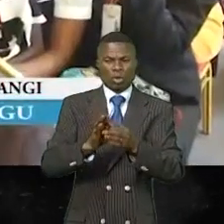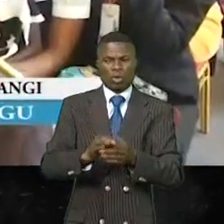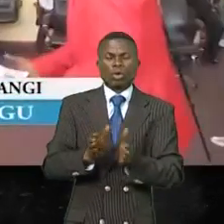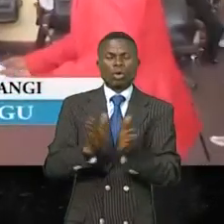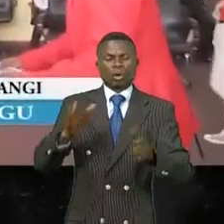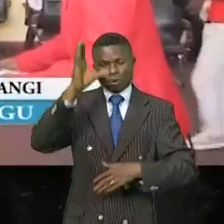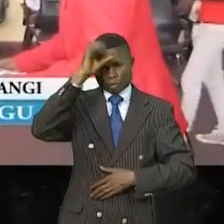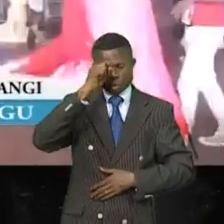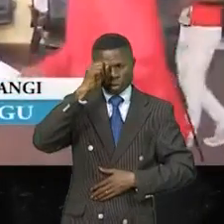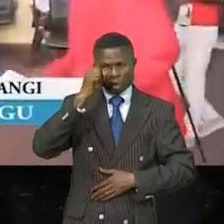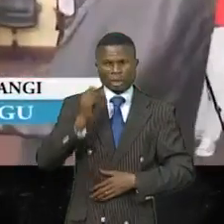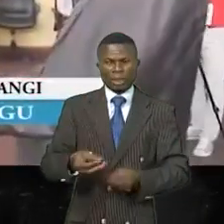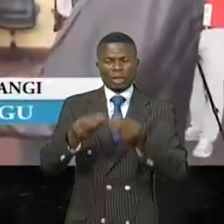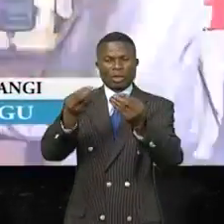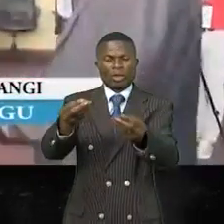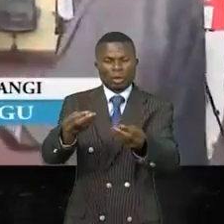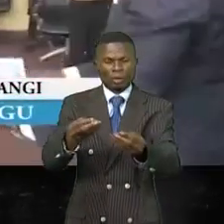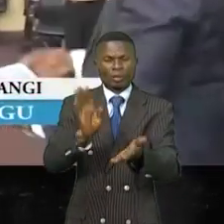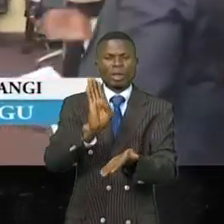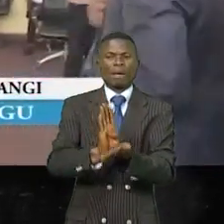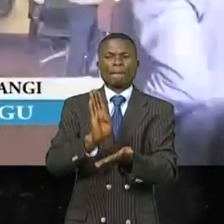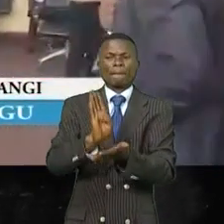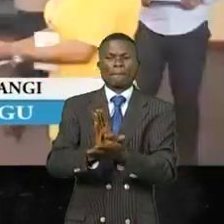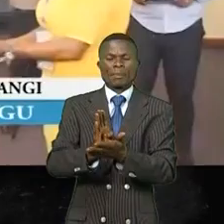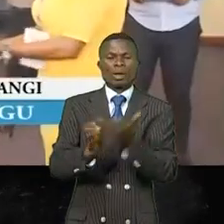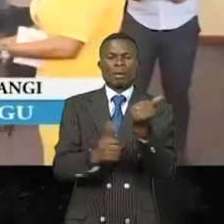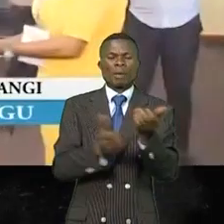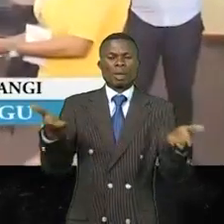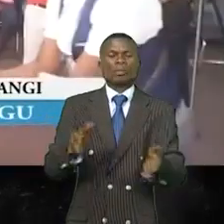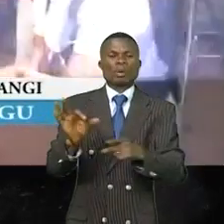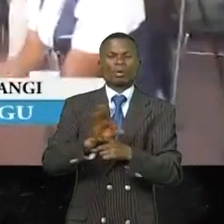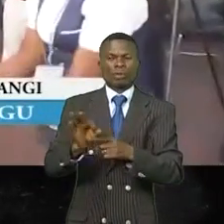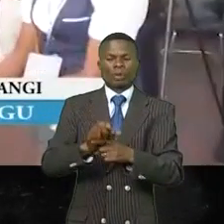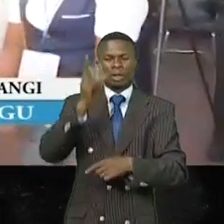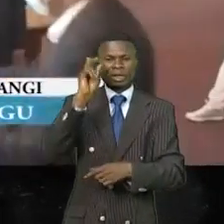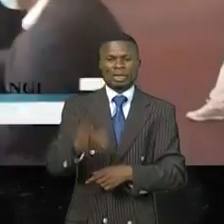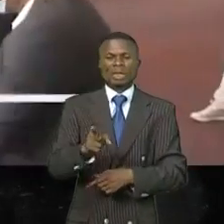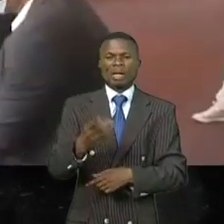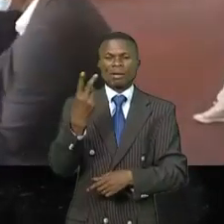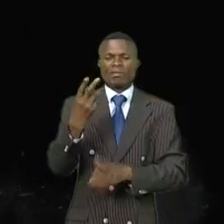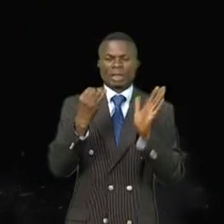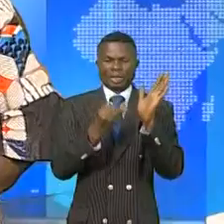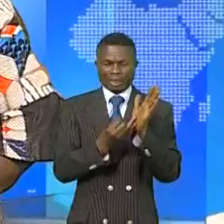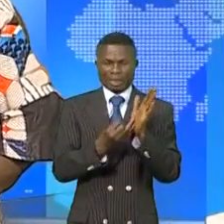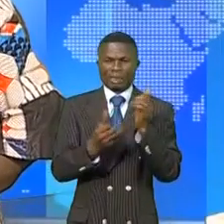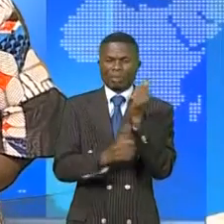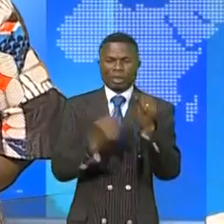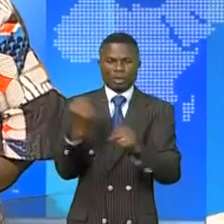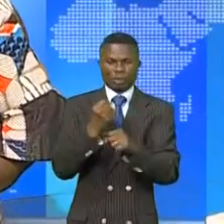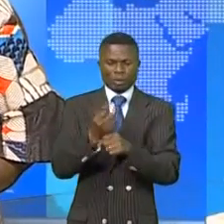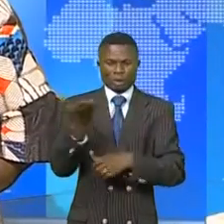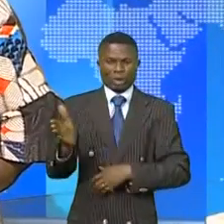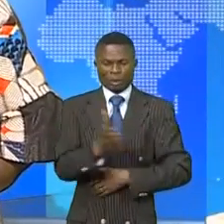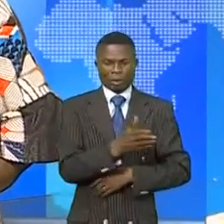a été sanctionnée par la remise des brevets de participation aux 125 agents et cadres formés.